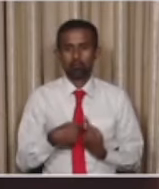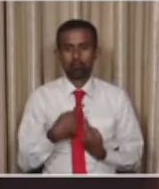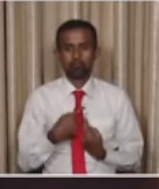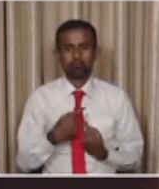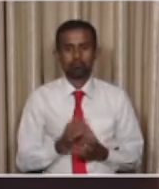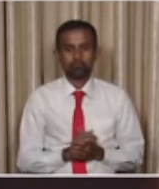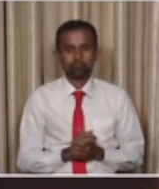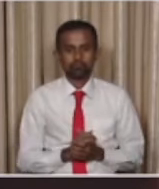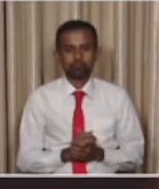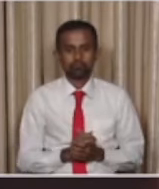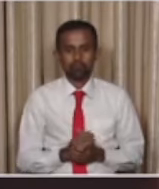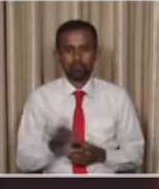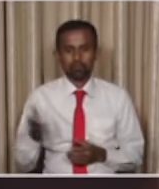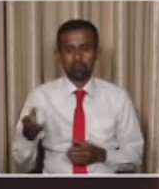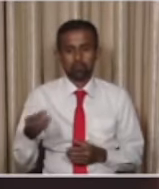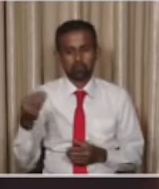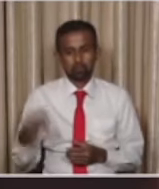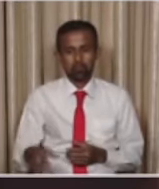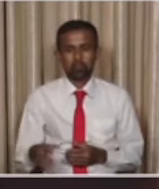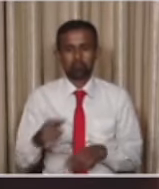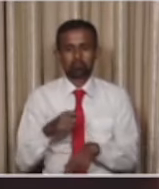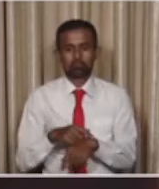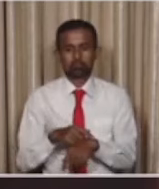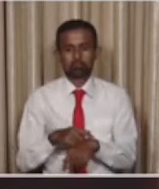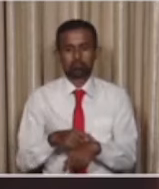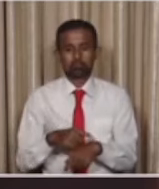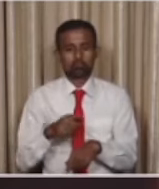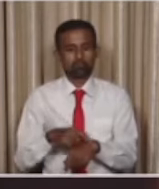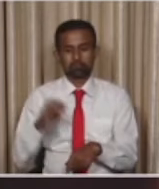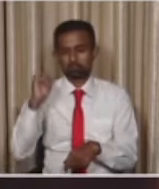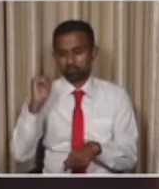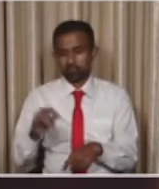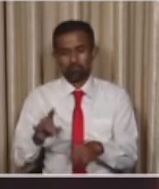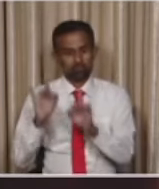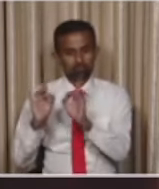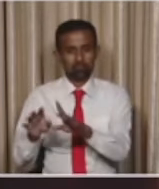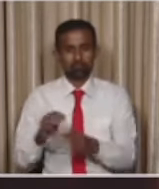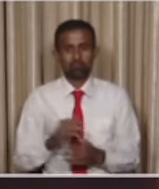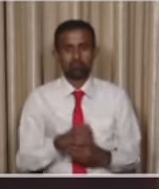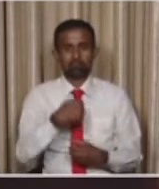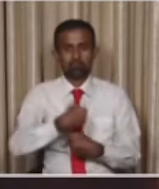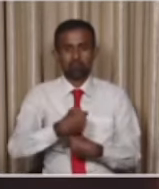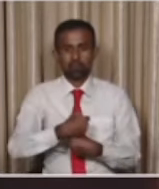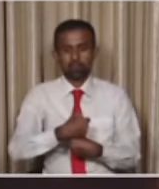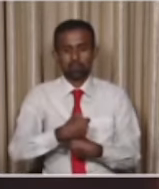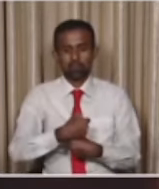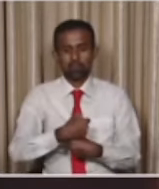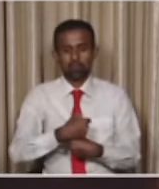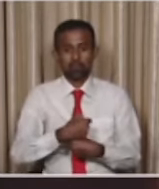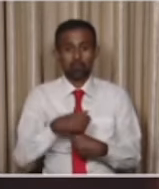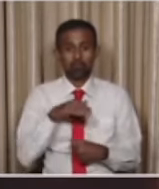ඈ මස්ත බාල්දුව තියනකන් මස්ත ගැහුවොත් ගැව්වම තමයි ගයන්ත කරුණාදෙලක අපේ